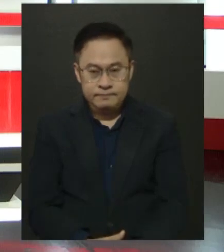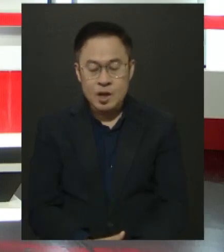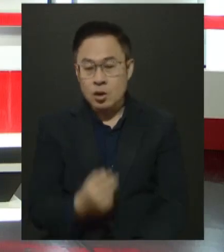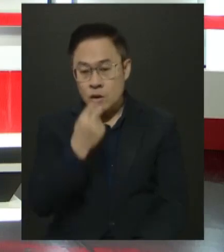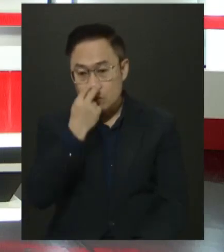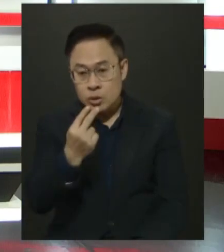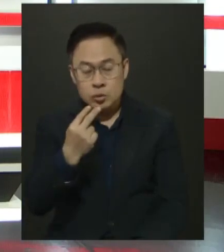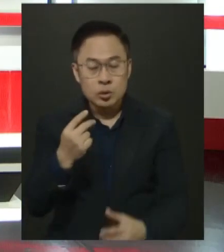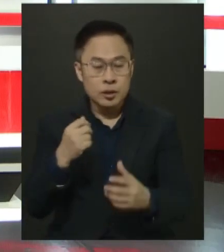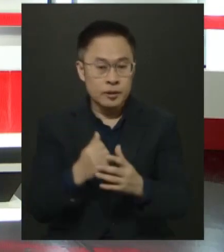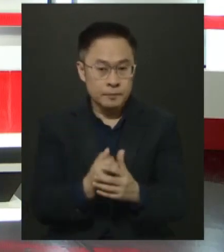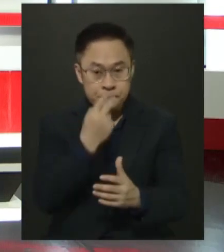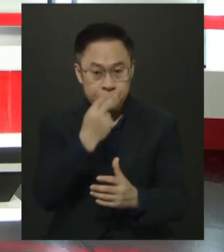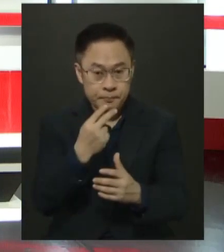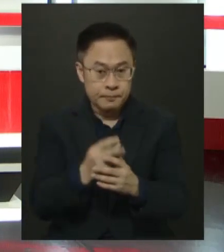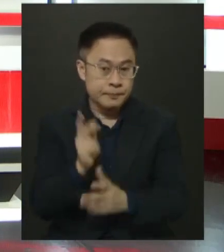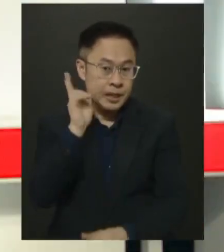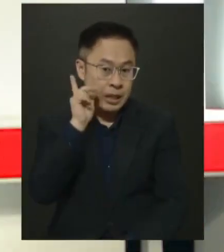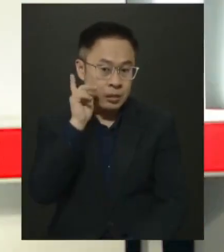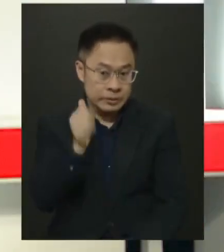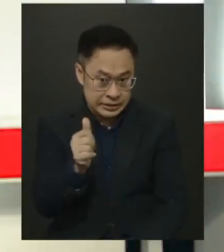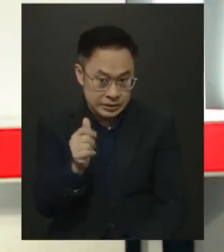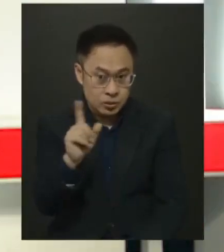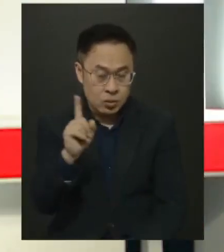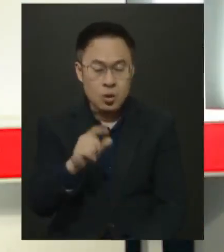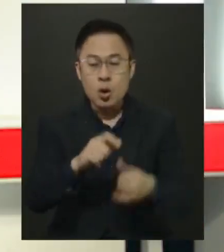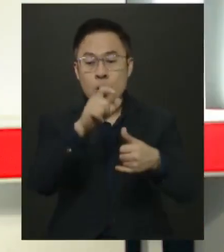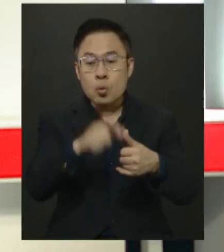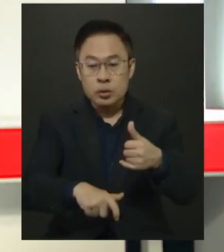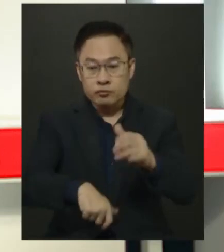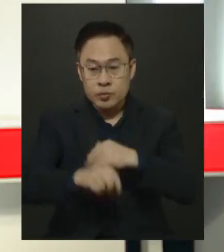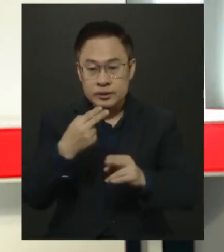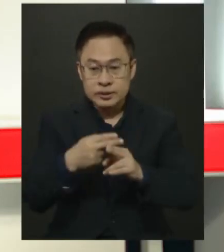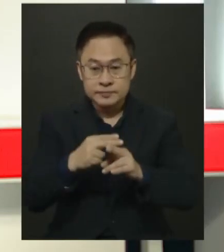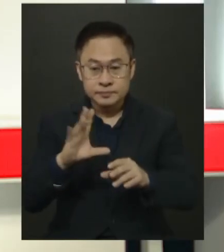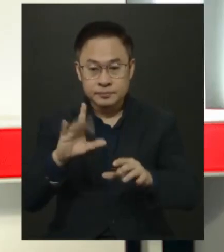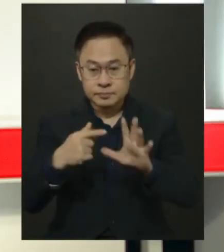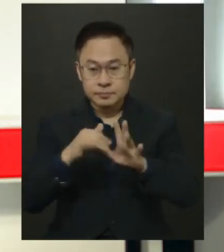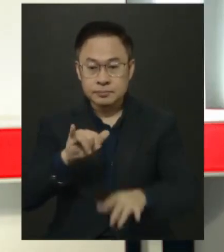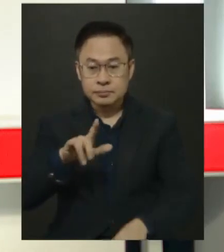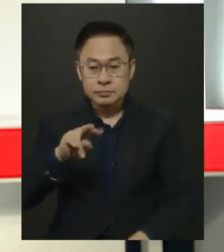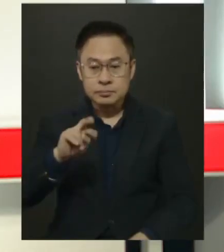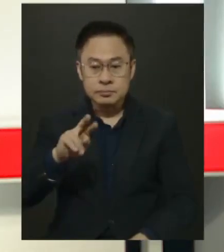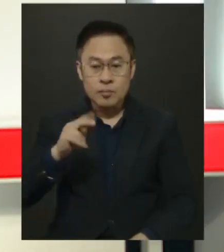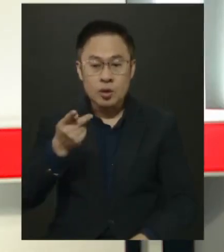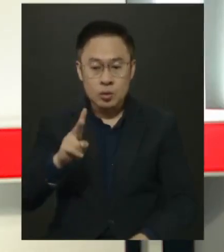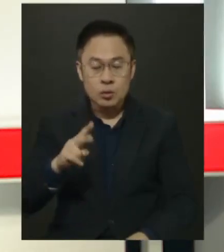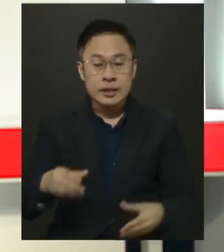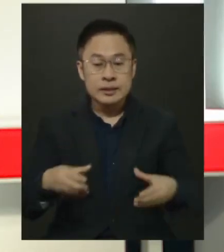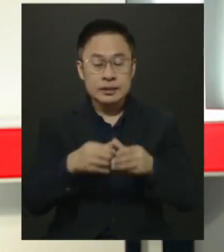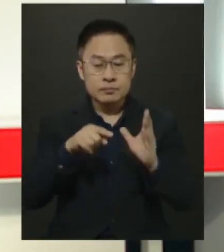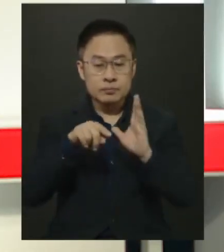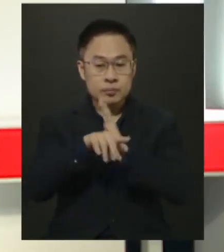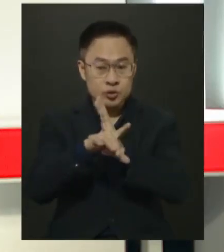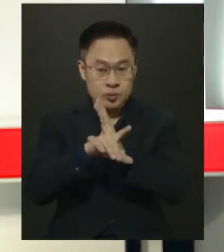ขยับมาดูเรื่องราวข่าวดีของชานรงค์พรมสีแก้วนะคะตัวรุกของทีมชลบุรี FC นะคะเนื่องจากว่าจะ